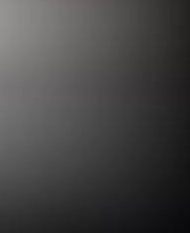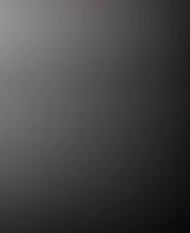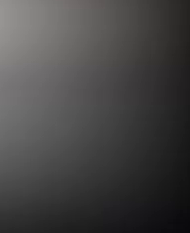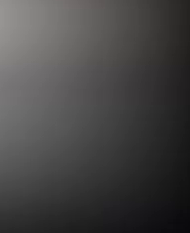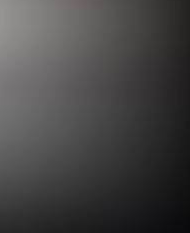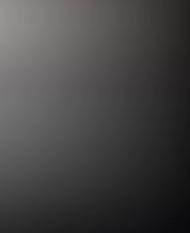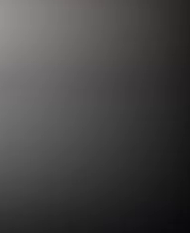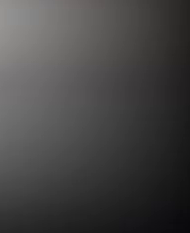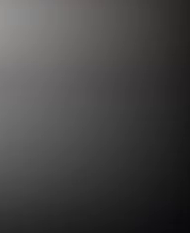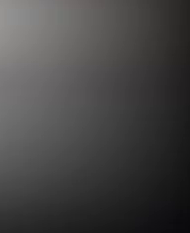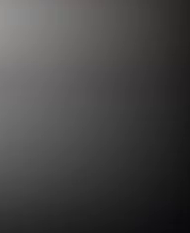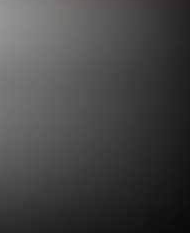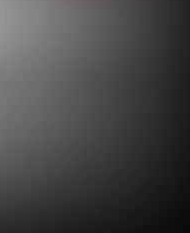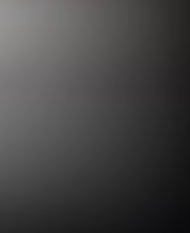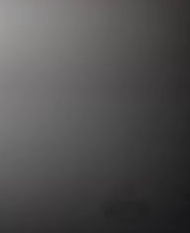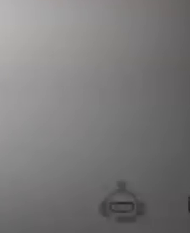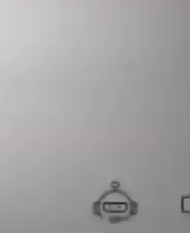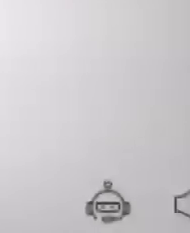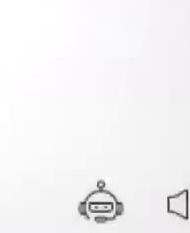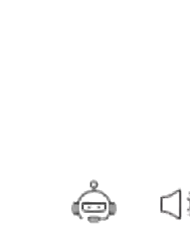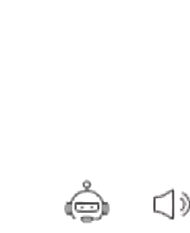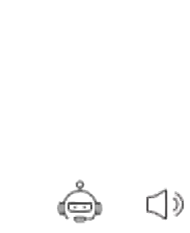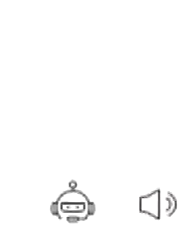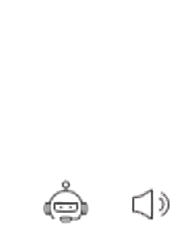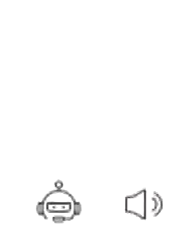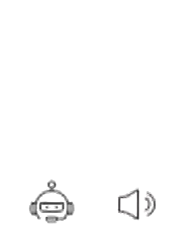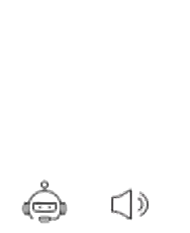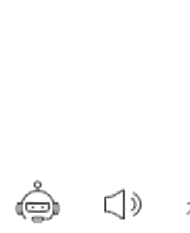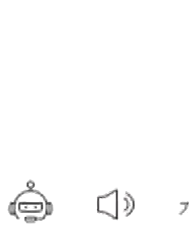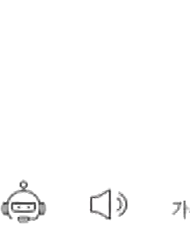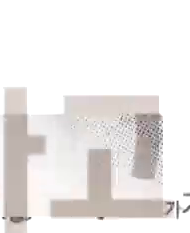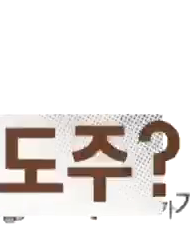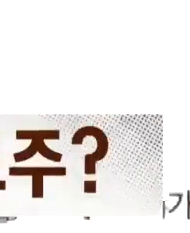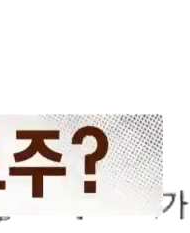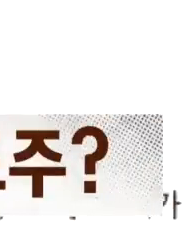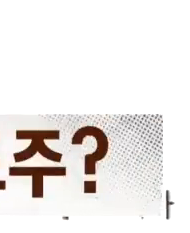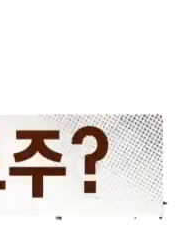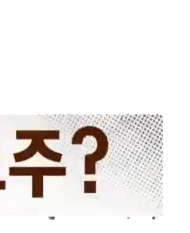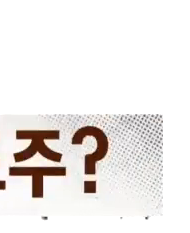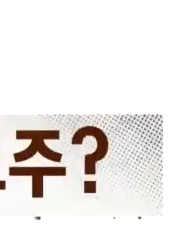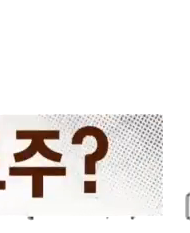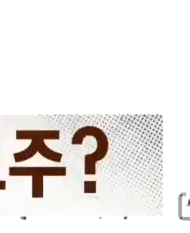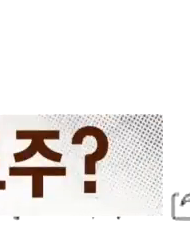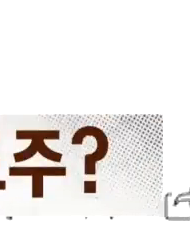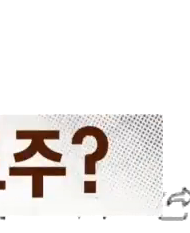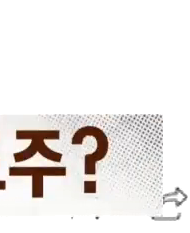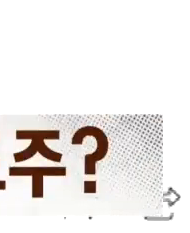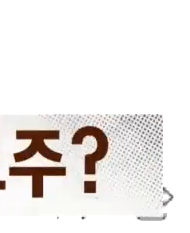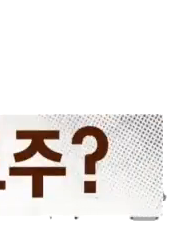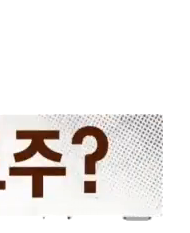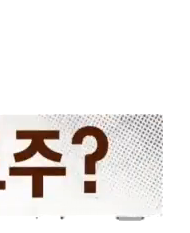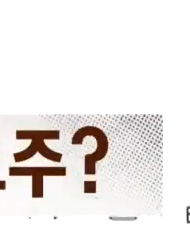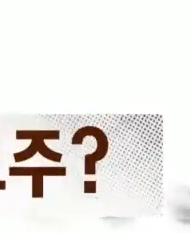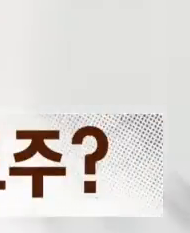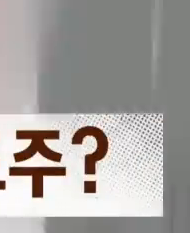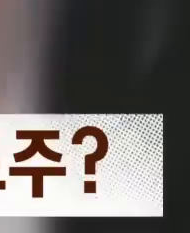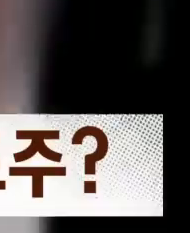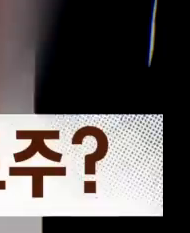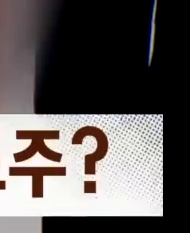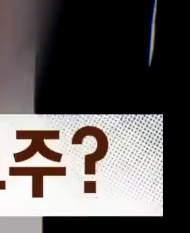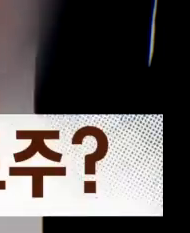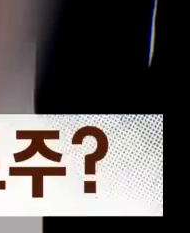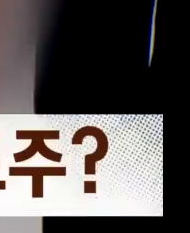오늘의 사건 반장입니다. 어제나 서울 강남의 한 도로에서 접촉 사고가 난 차량 운전자가 차를 버리고